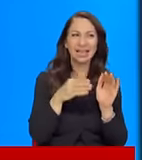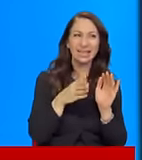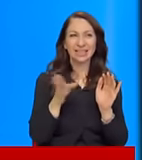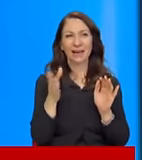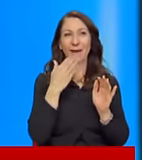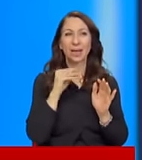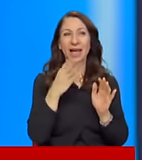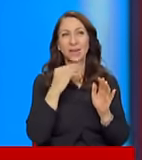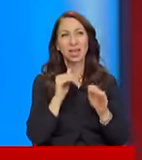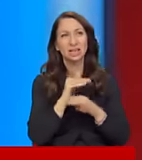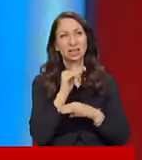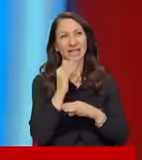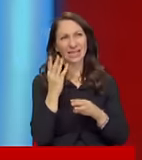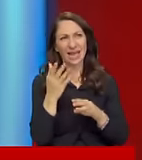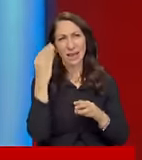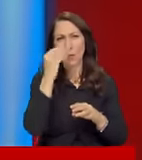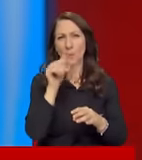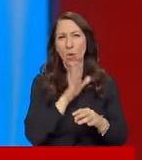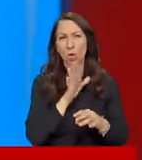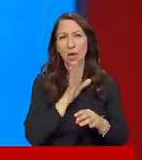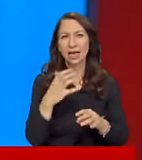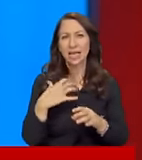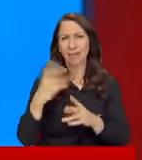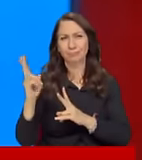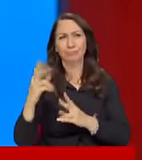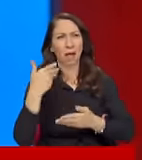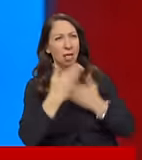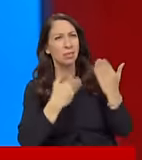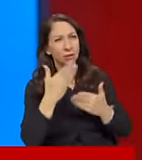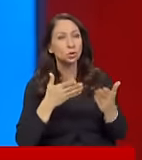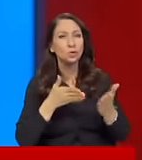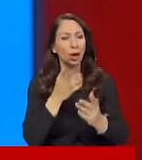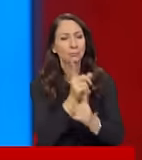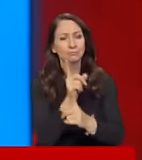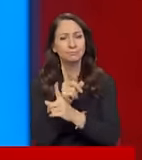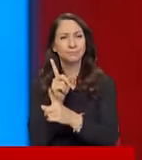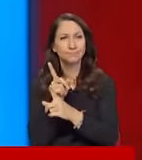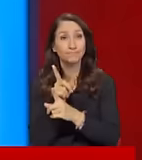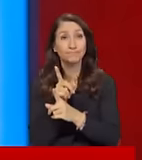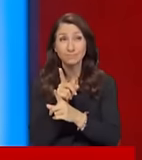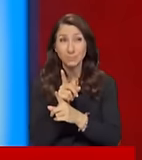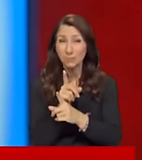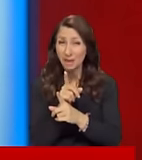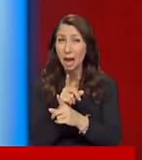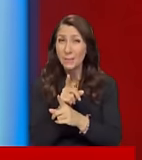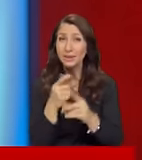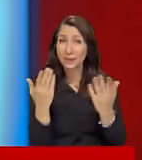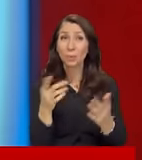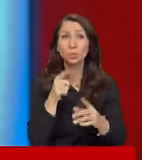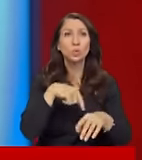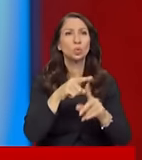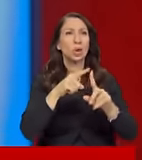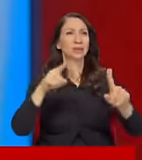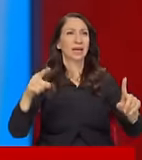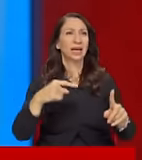çıktık. Emekliler, emeklilerin yaşadıklarını Ekrem İmamoğlu kendisi de anlattı zaten. Sokakta karşılaştıklarını. Ama tabii ki bu